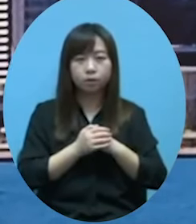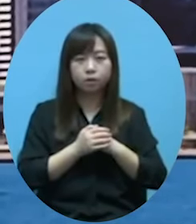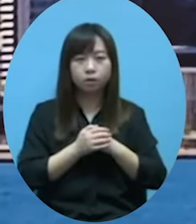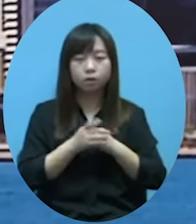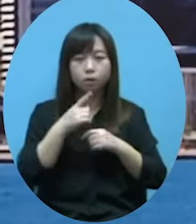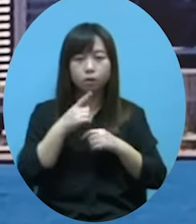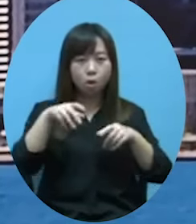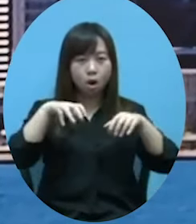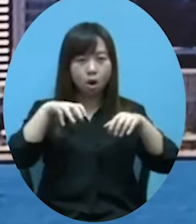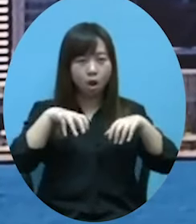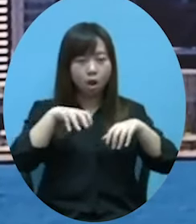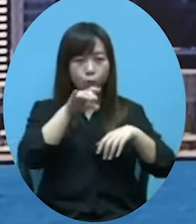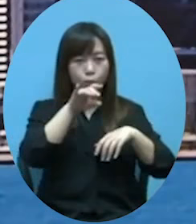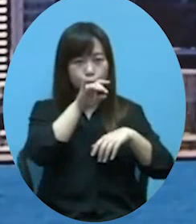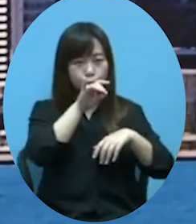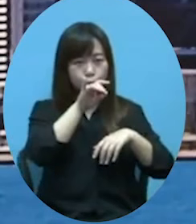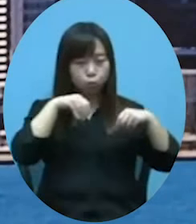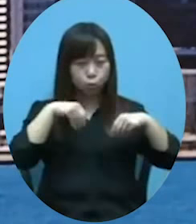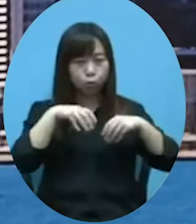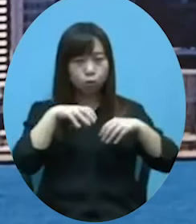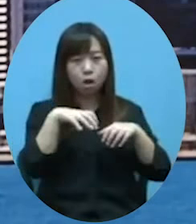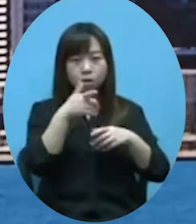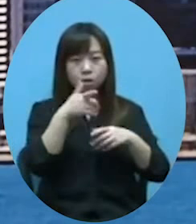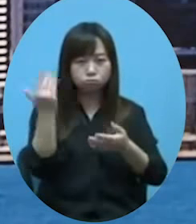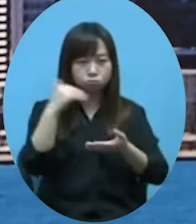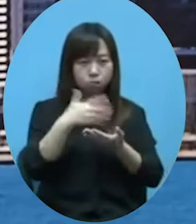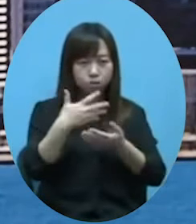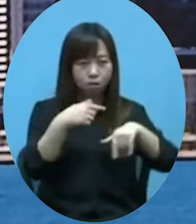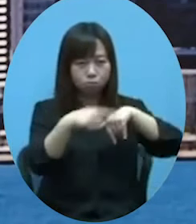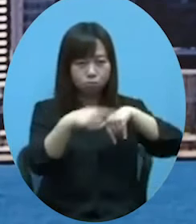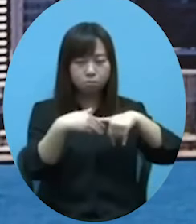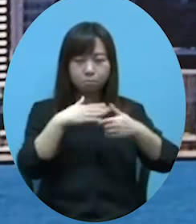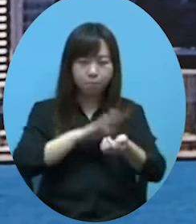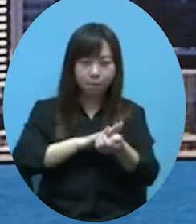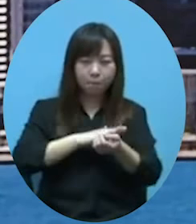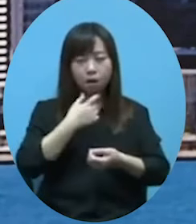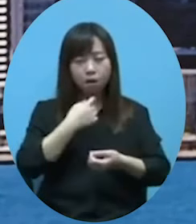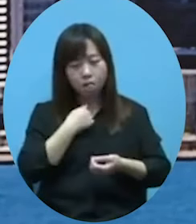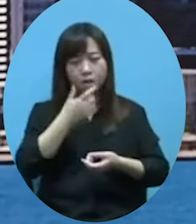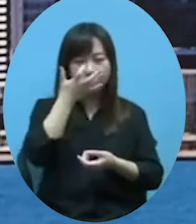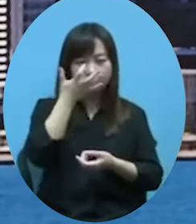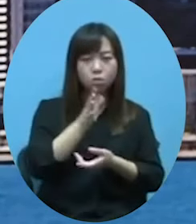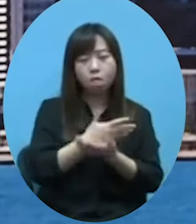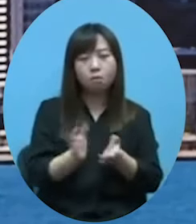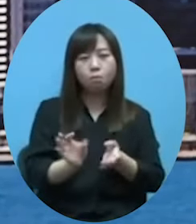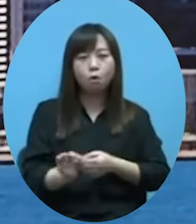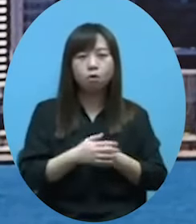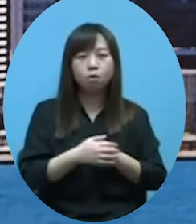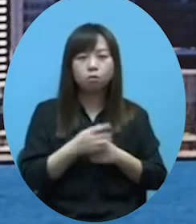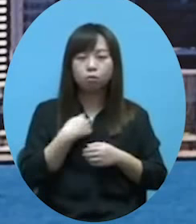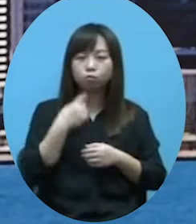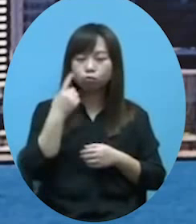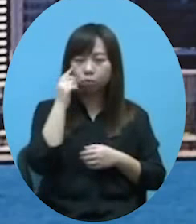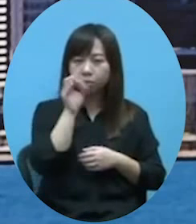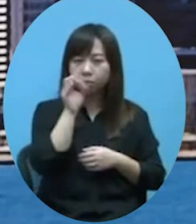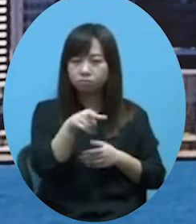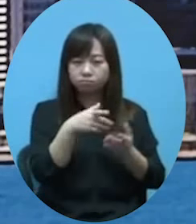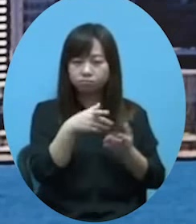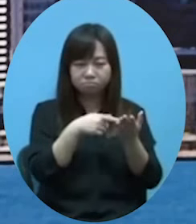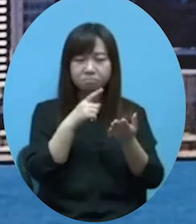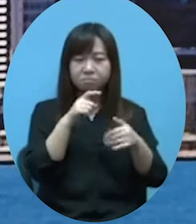蟲鼠狗到現在這一刻都沒有病症但是我們就想問如果in case他有病